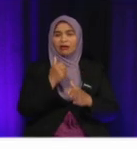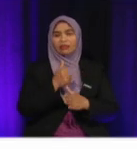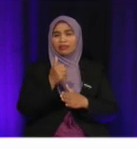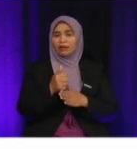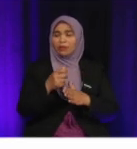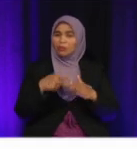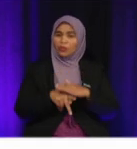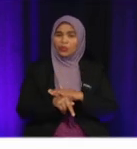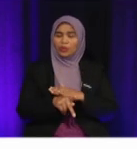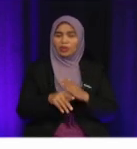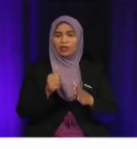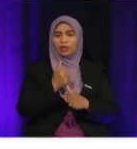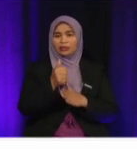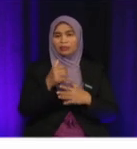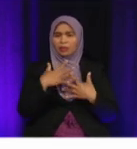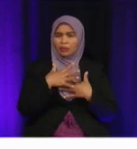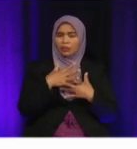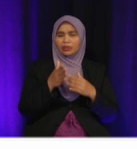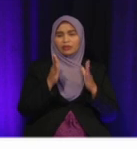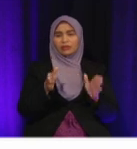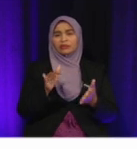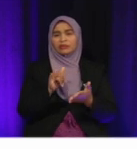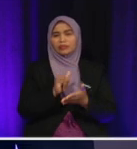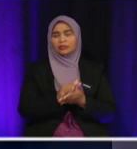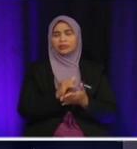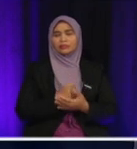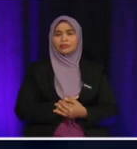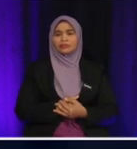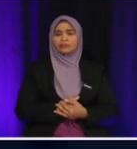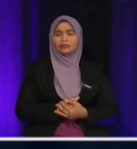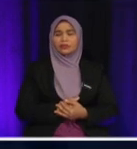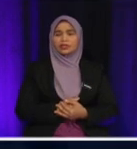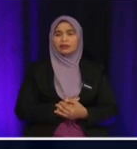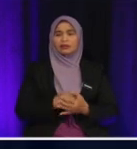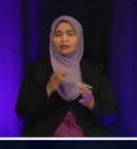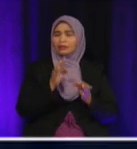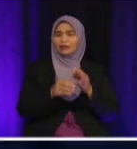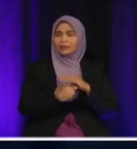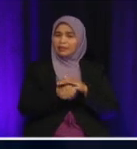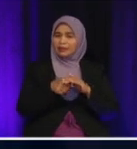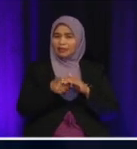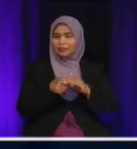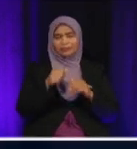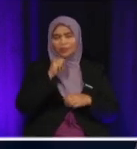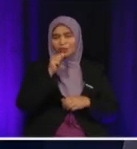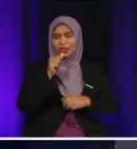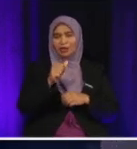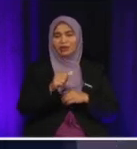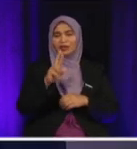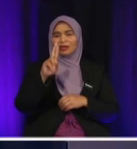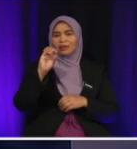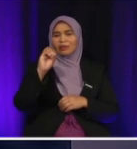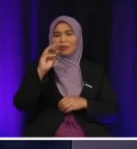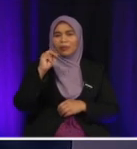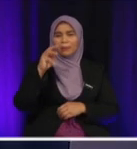atau menakutkan orang awam secara terbuka. Itu dipanggil merompak. Kalau sunyi-sunyi itu tak panggil merompak. Aku nak pergi merompak sekejap,